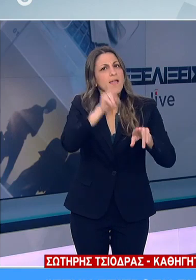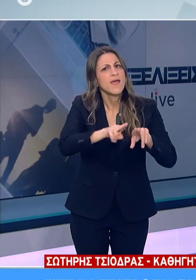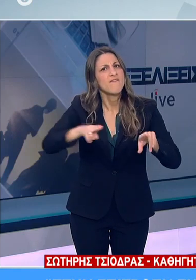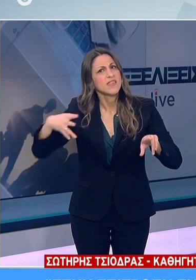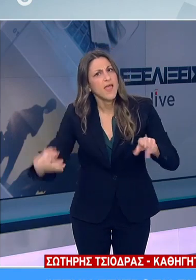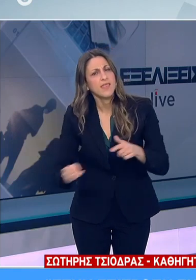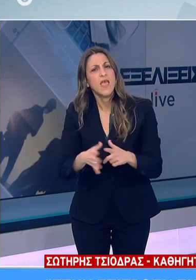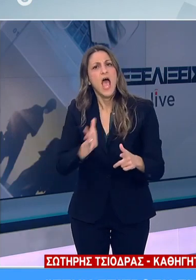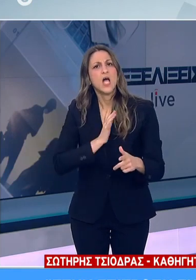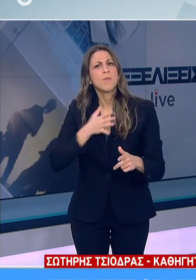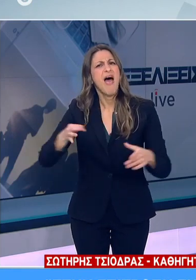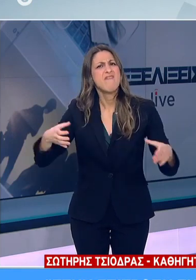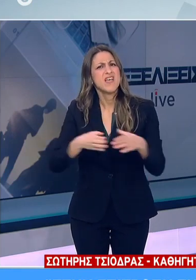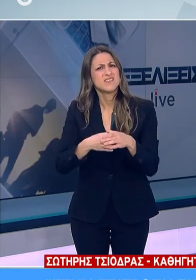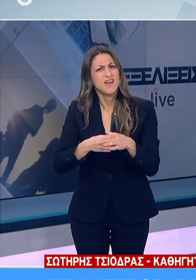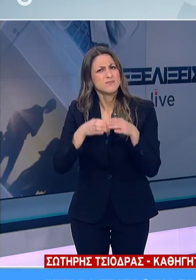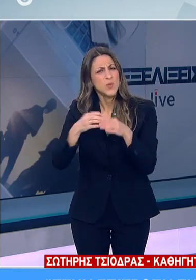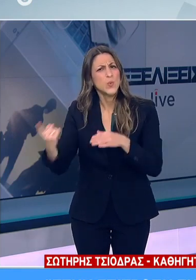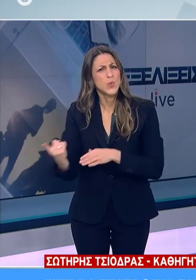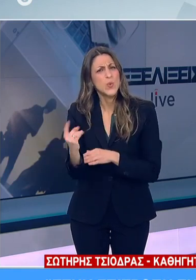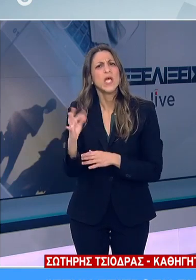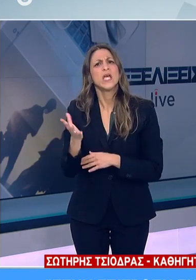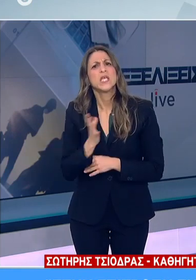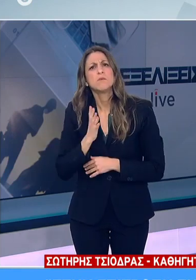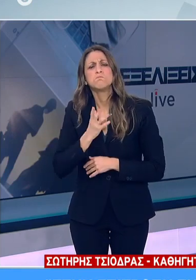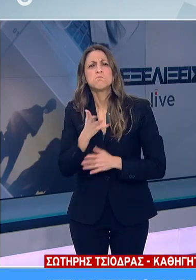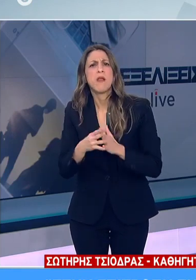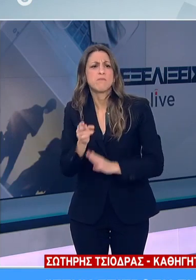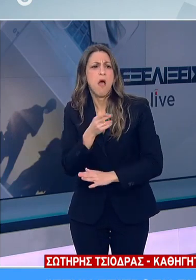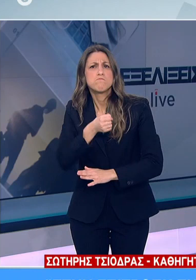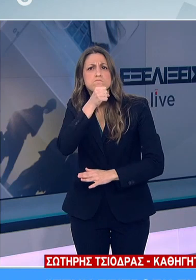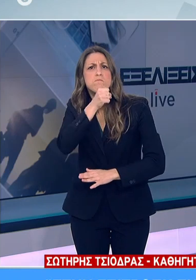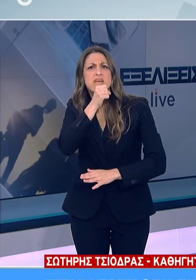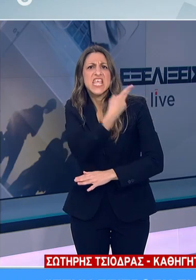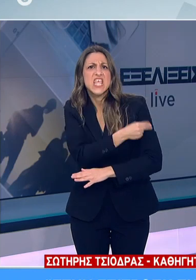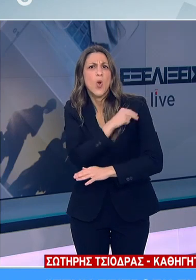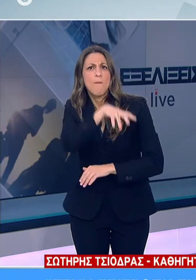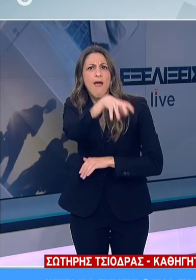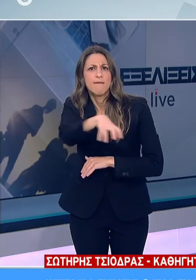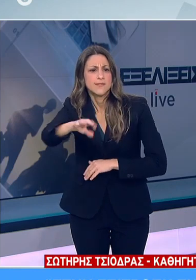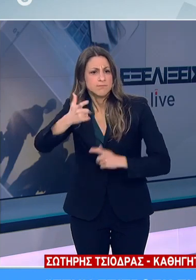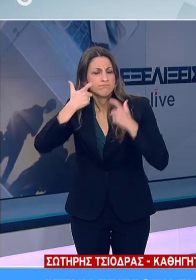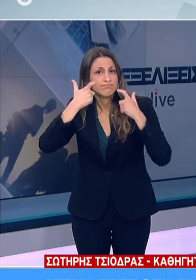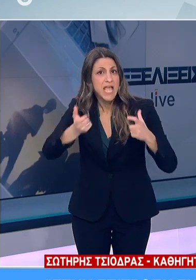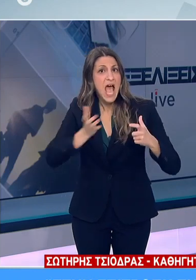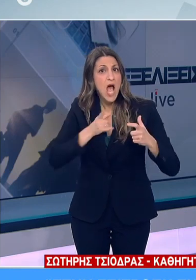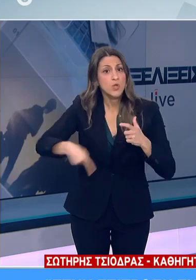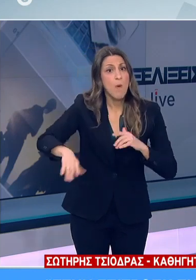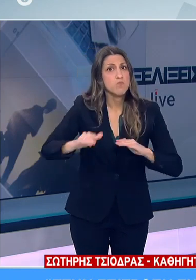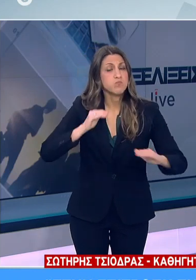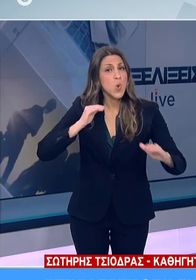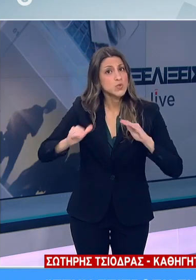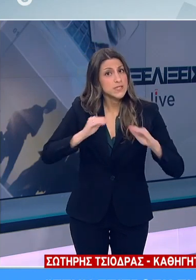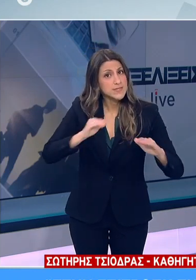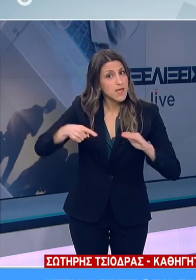φροντίδας ευπαθών ομάδων ή σε χώρους φιλοξενίας ευάλωτων ομάδων ή κλειστές κοινότητες, ώστε να προστατευτούν οι ασθενείς, οι επαγγελματίες